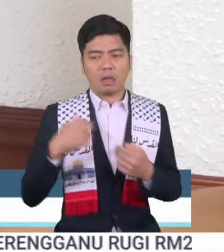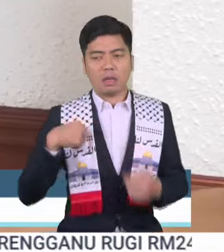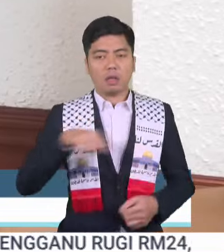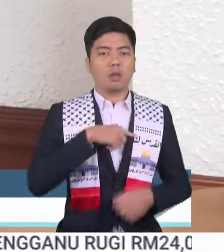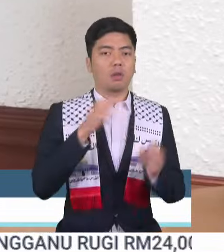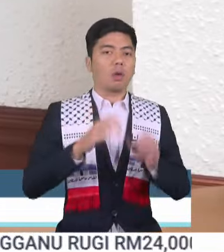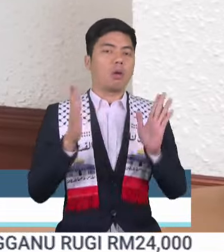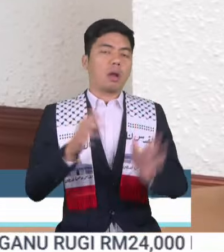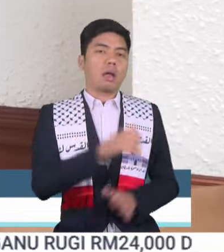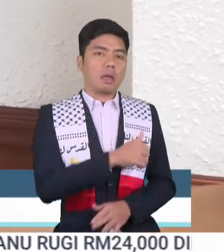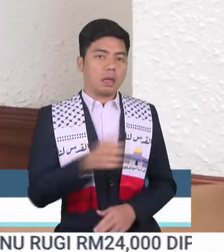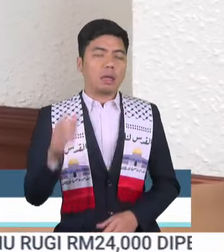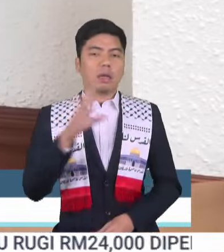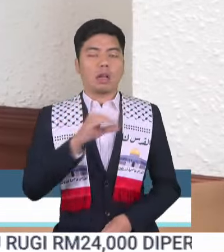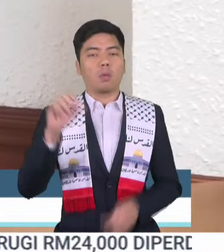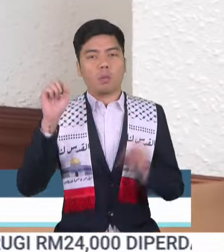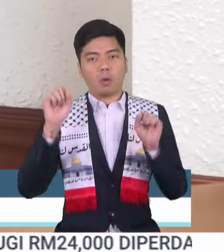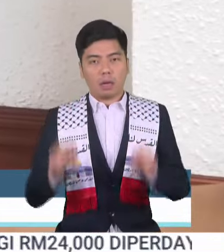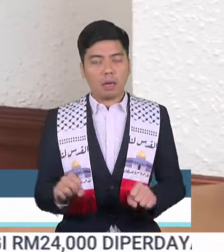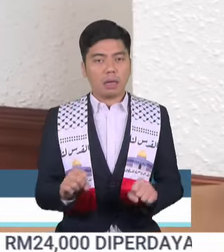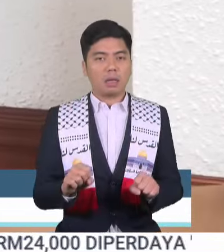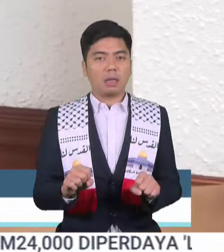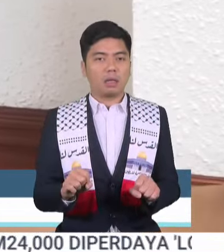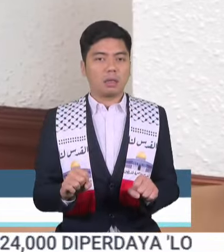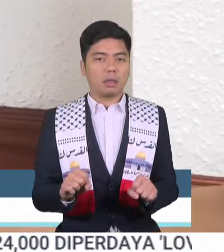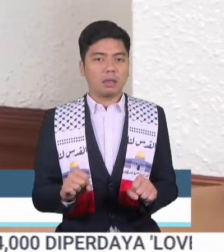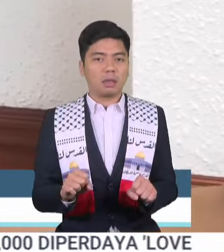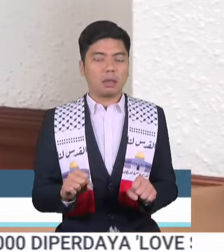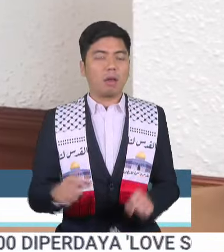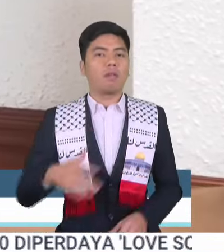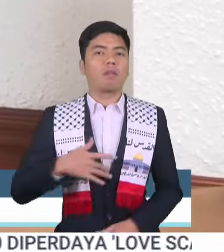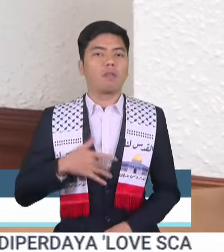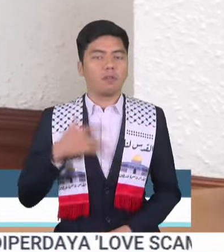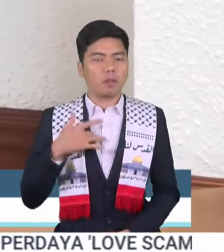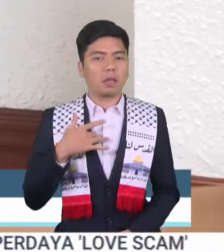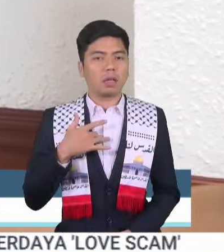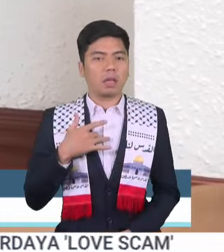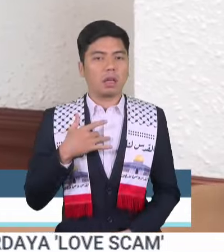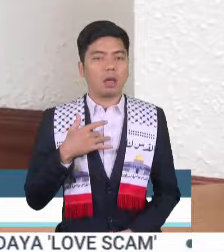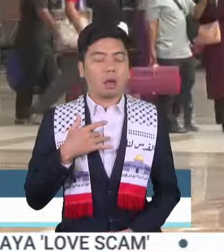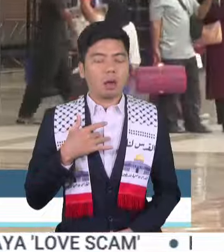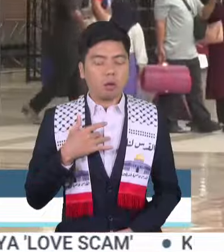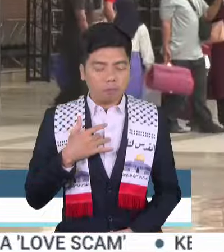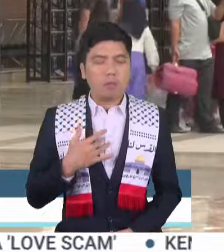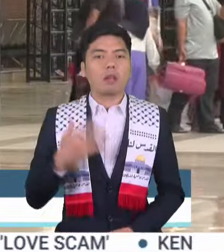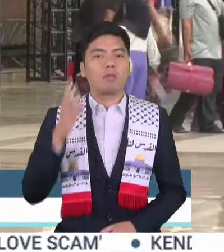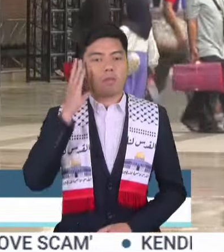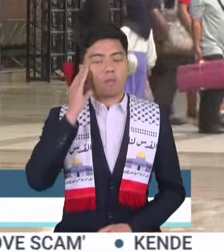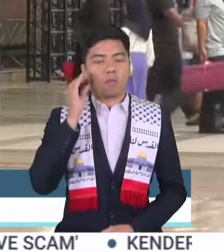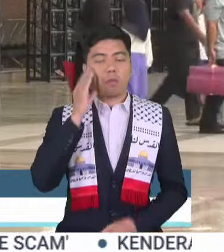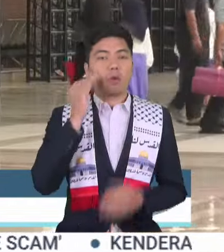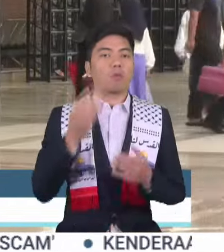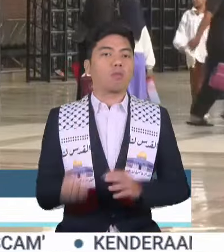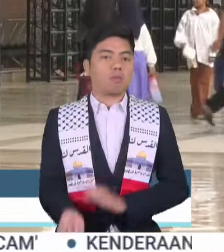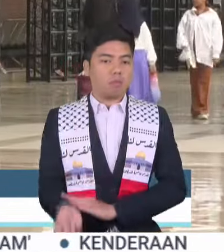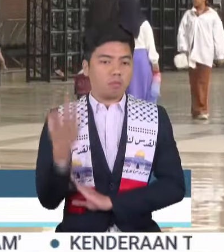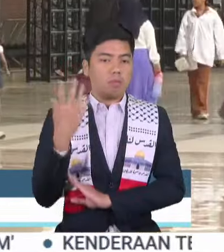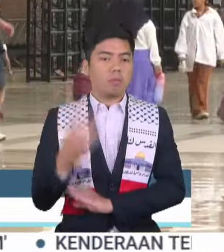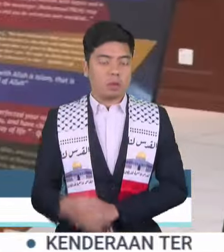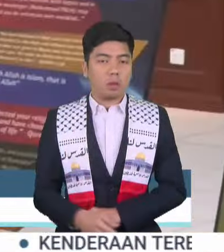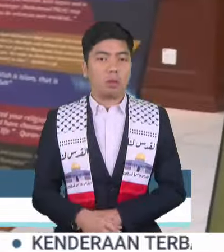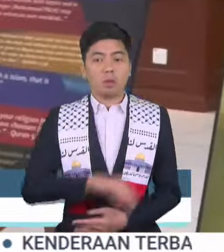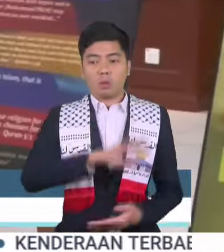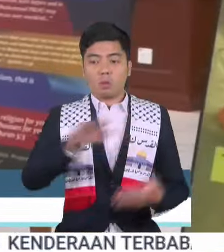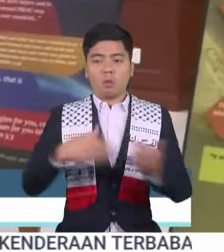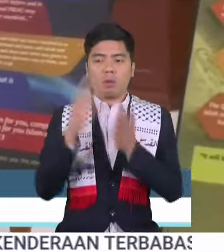mereka dan juga mereka dapat merasai nikmat berpuasa itu. Rata-rata pengunjung teruja